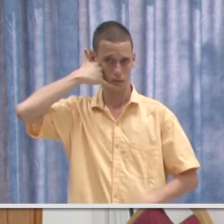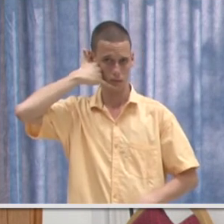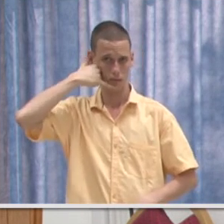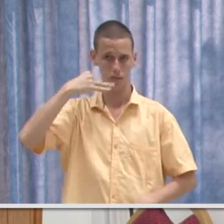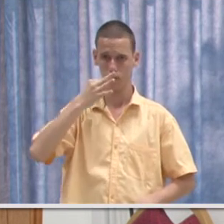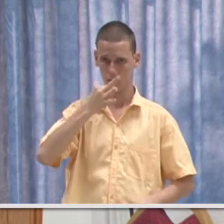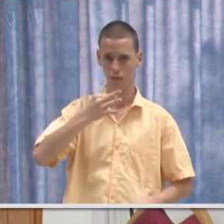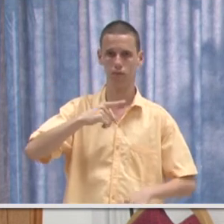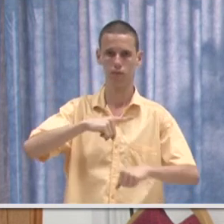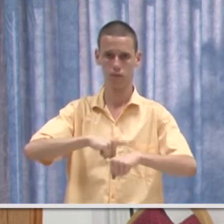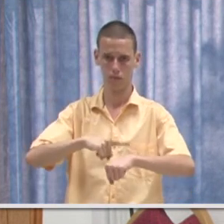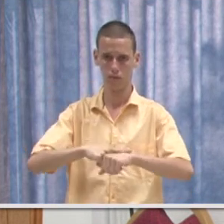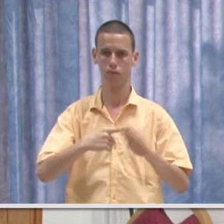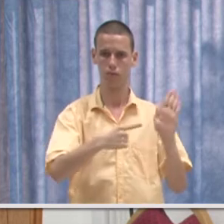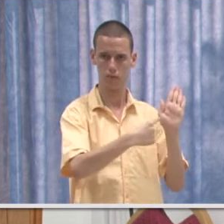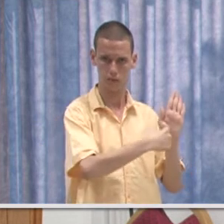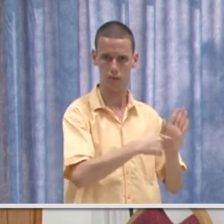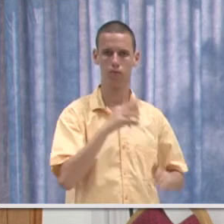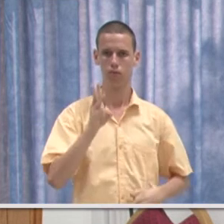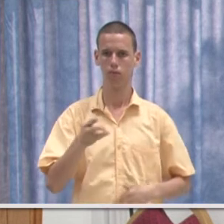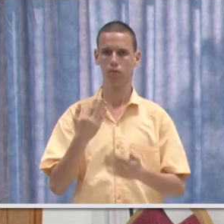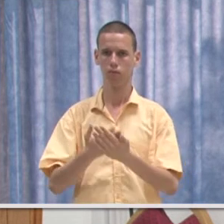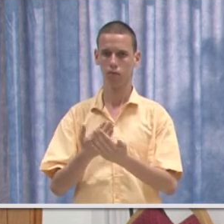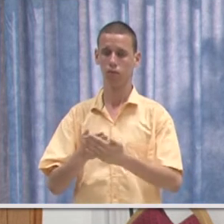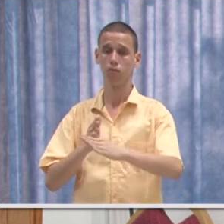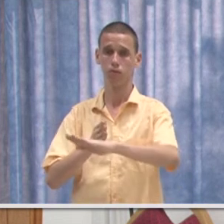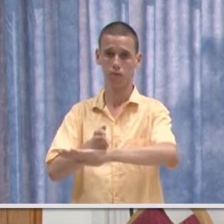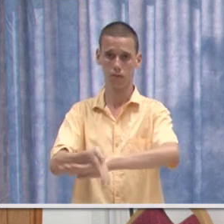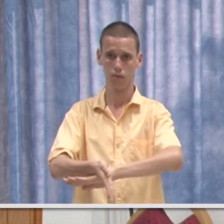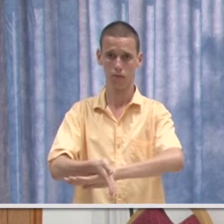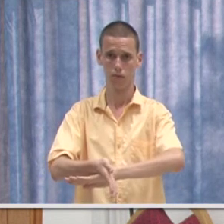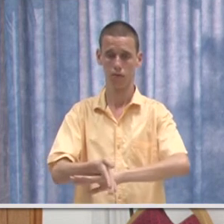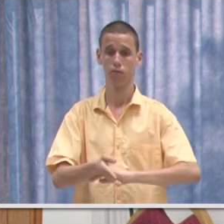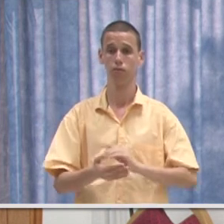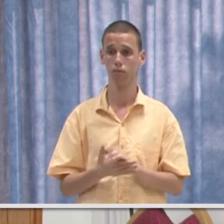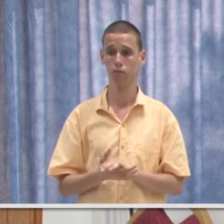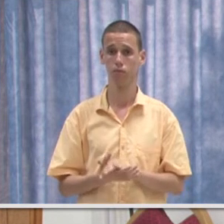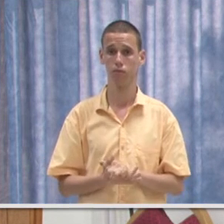bonnet. So, nous continuons de demander public, les autres coopérations. Et